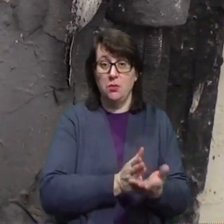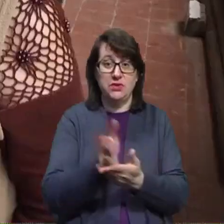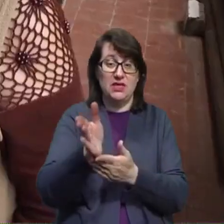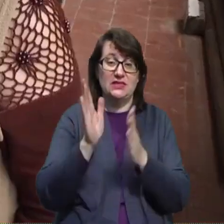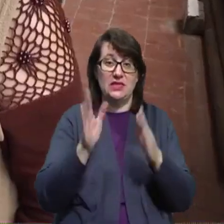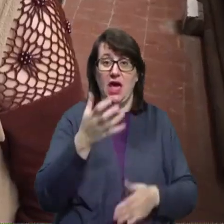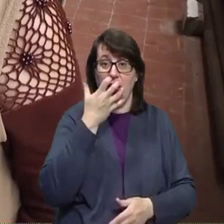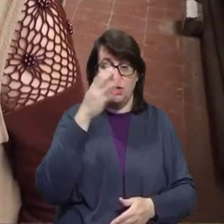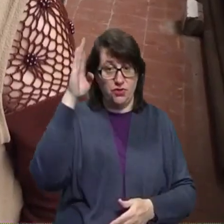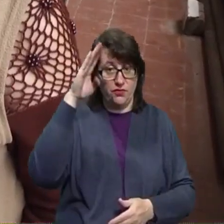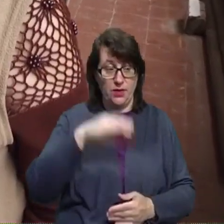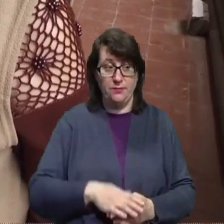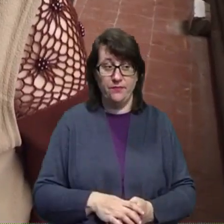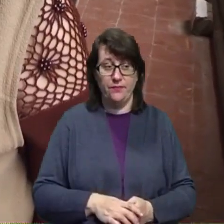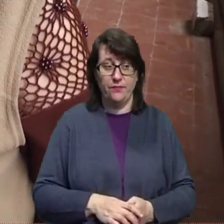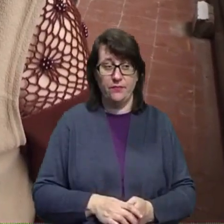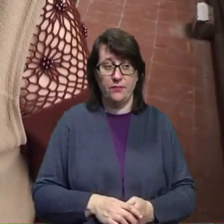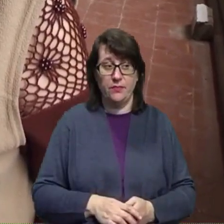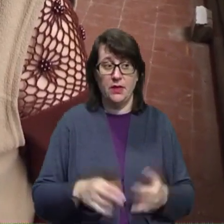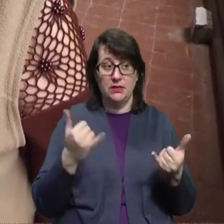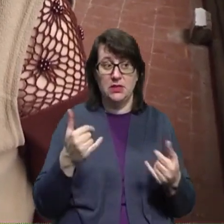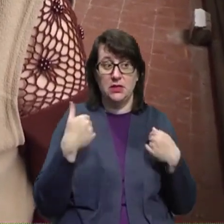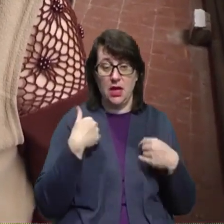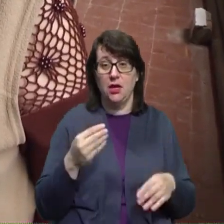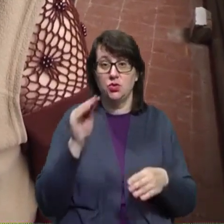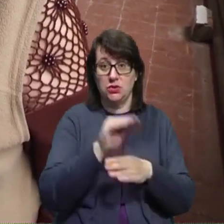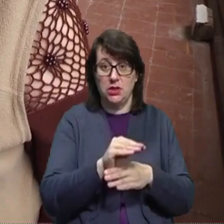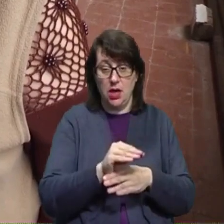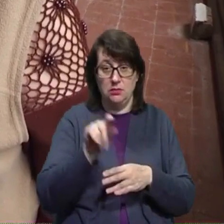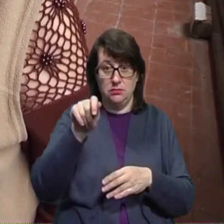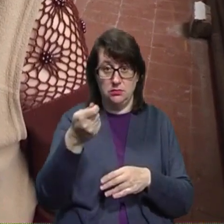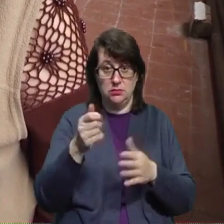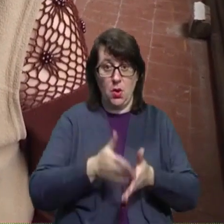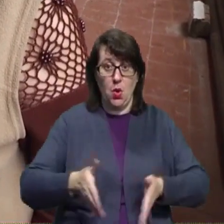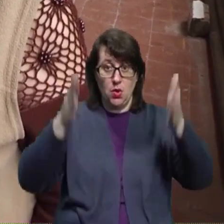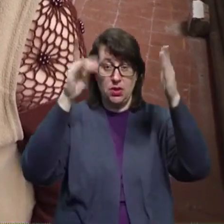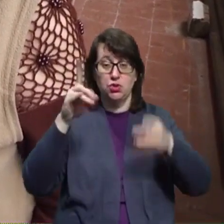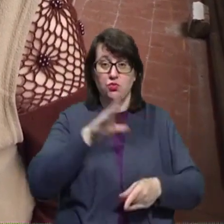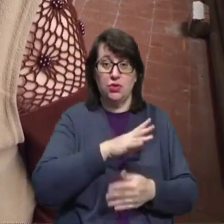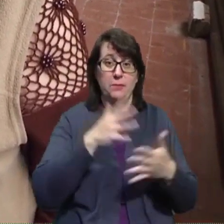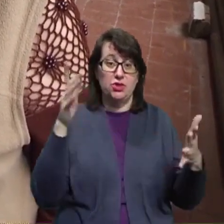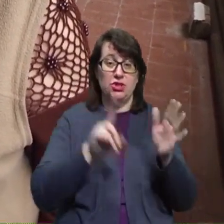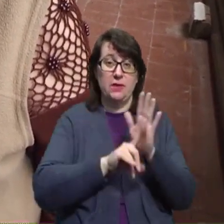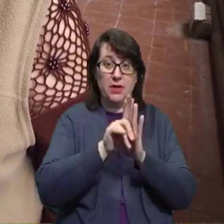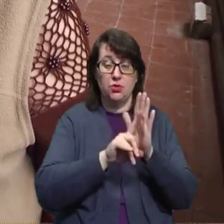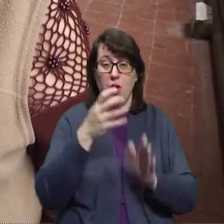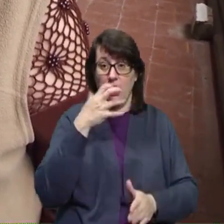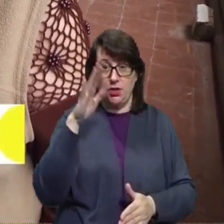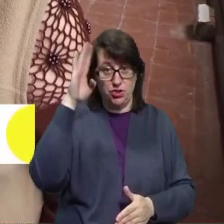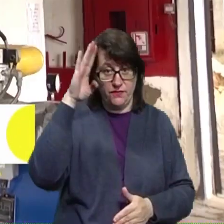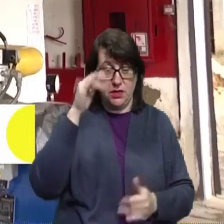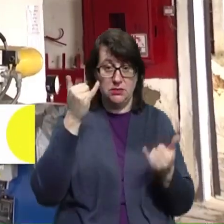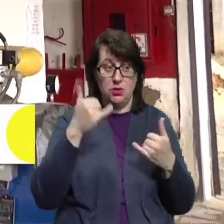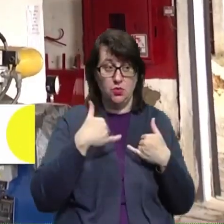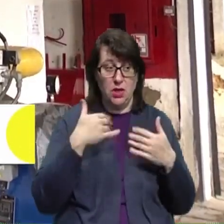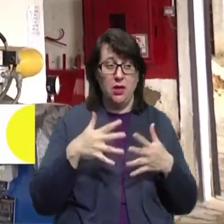вода. Зараз я додала рівень горіння котла, щоб була більша температура гарячої води. Зараз у нас більше